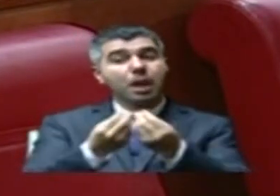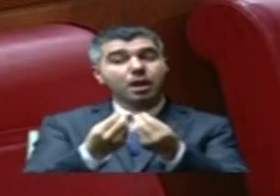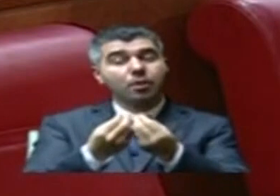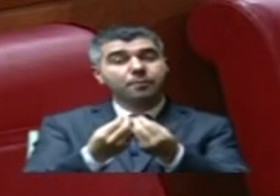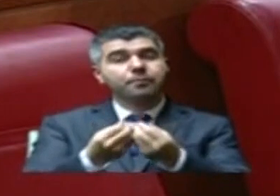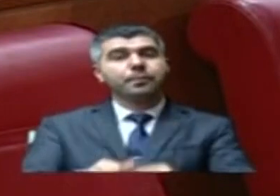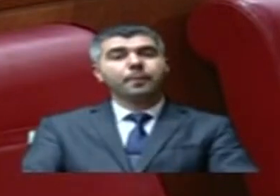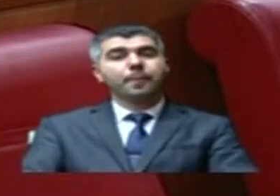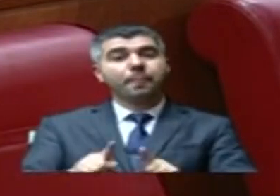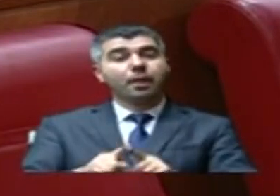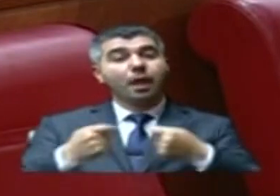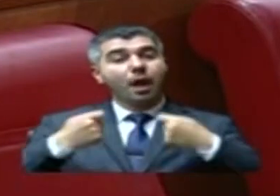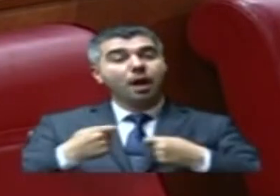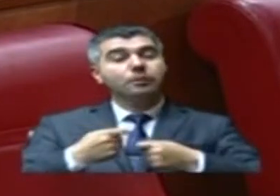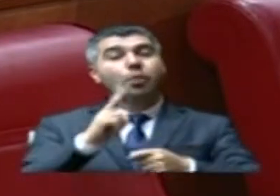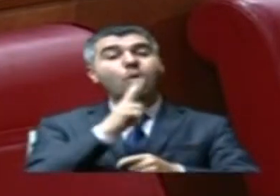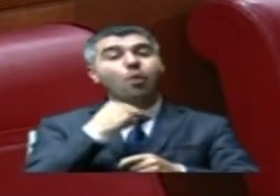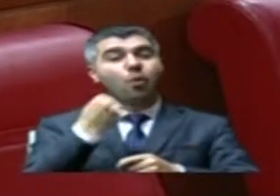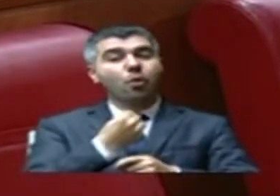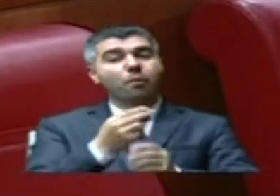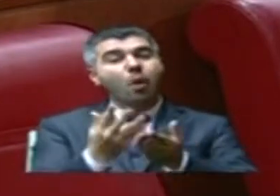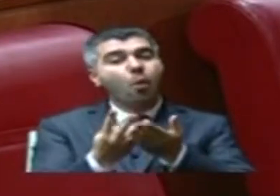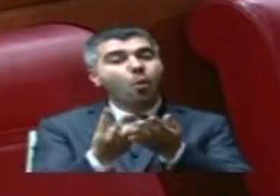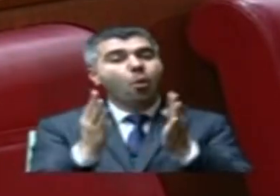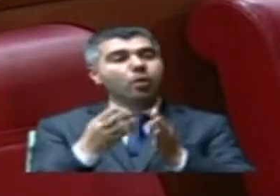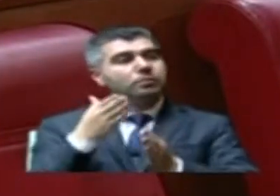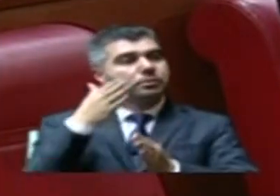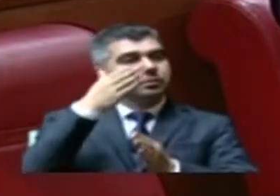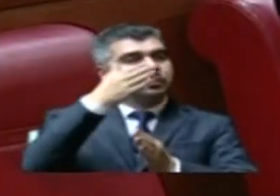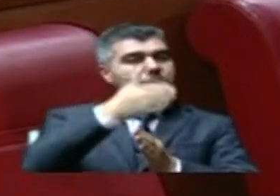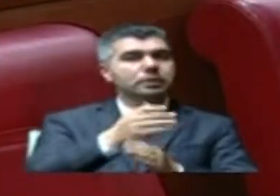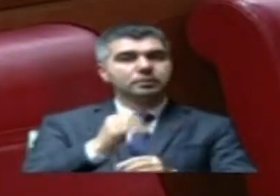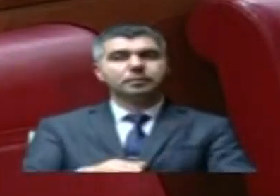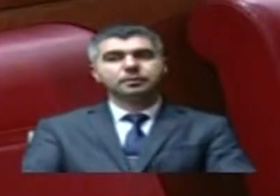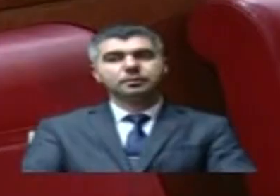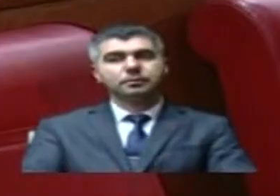تحت رئاسة السيد رئيس الحكومة عنا جميعا، هذا معطى. ولكن